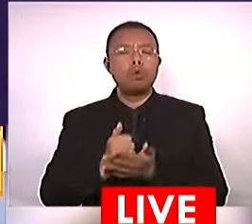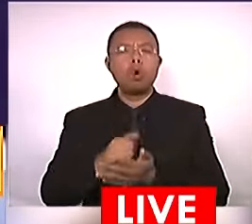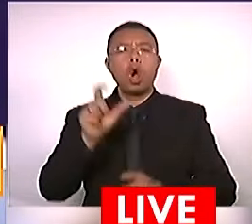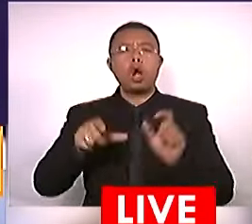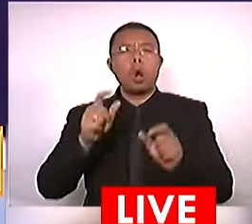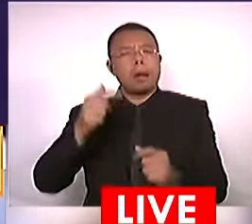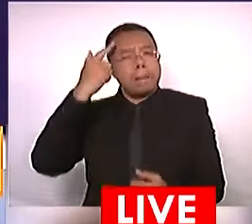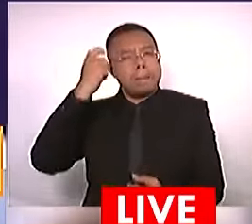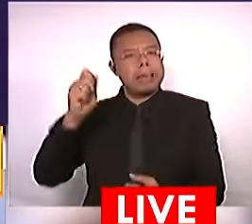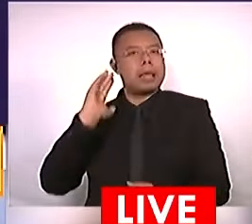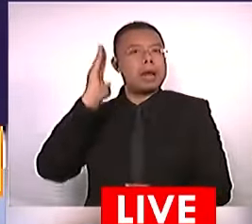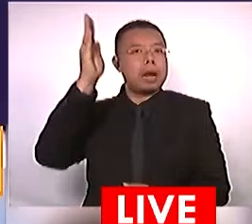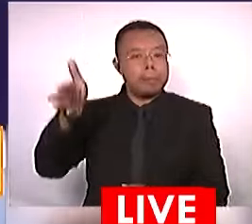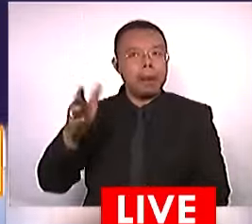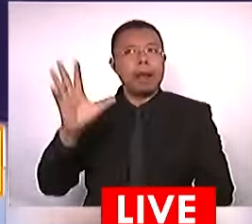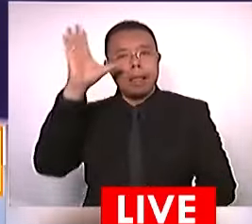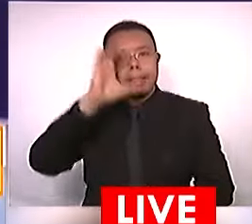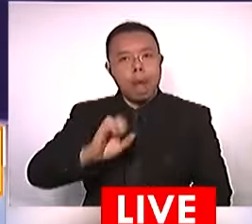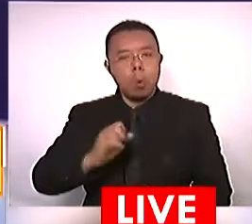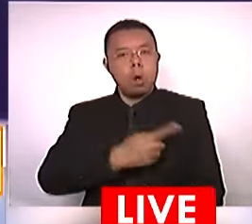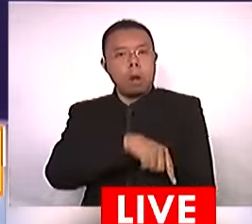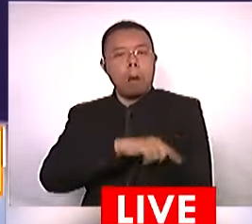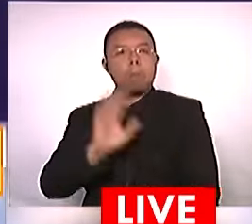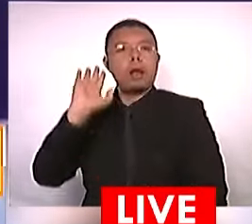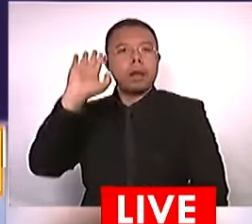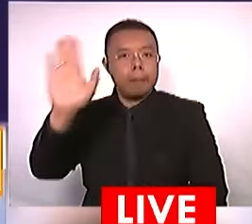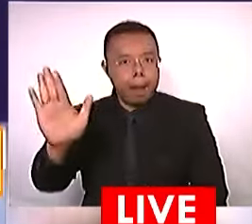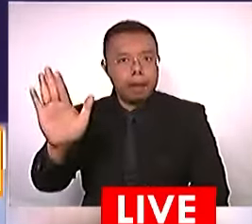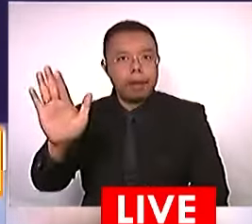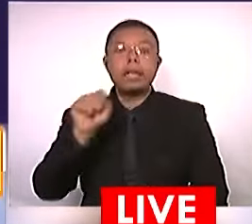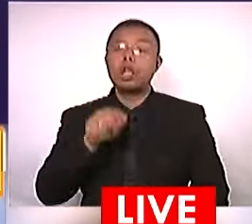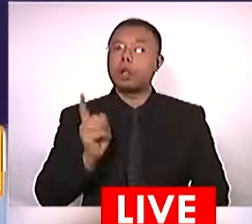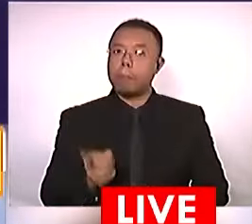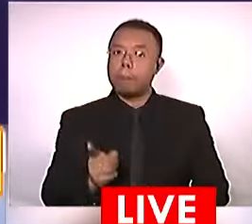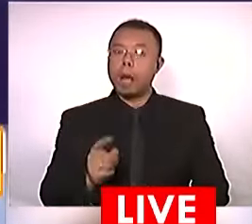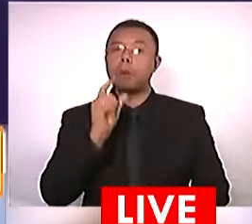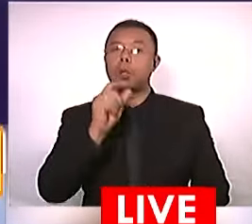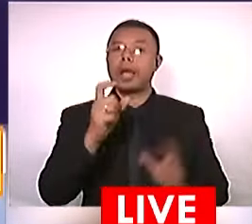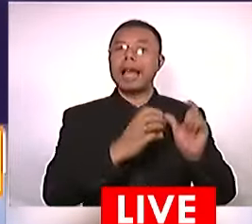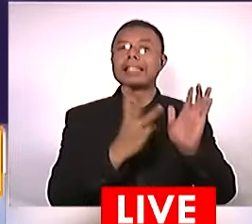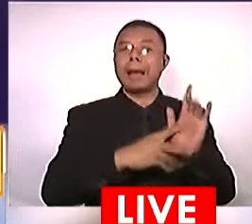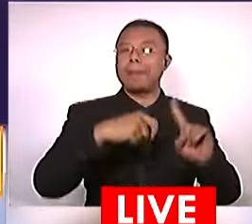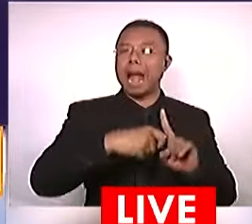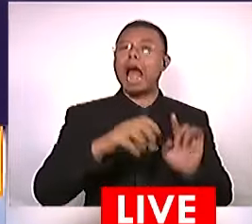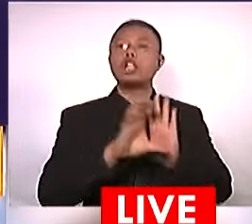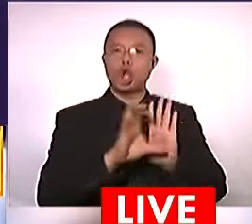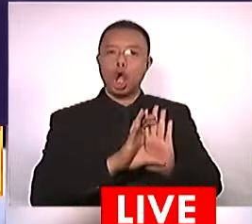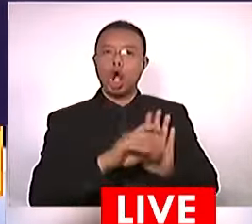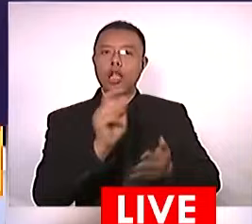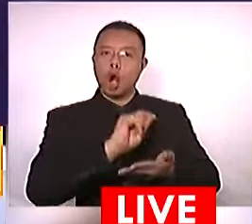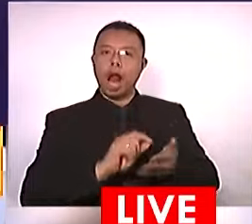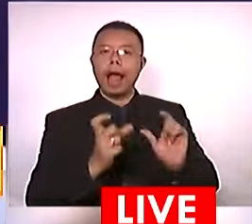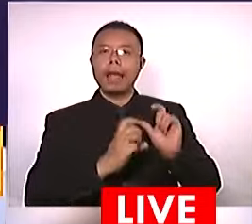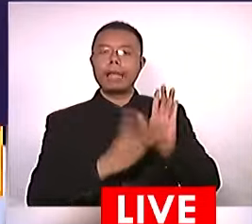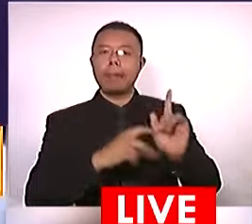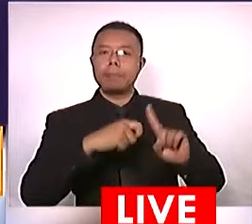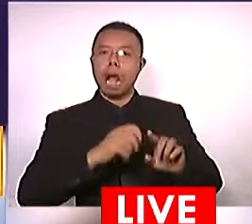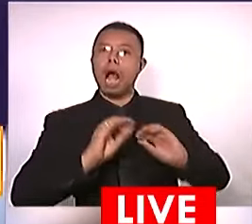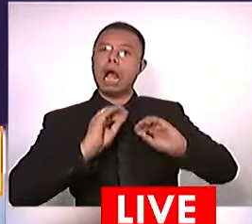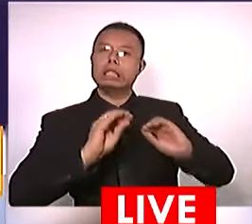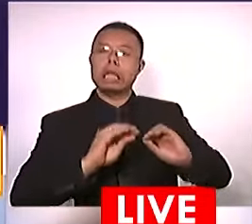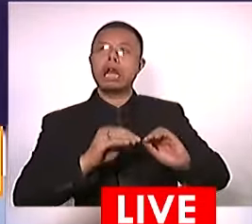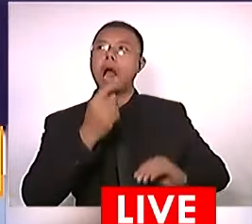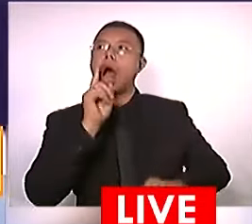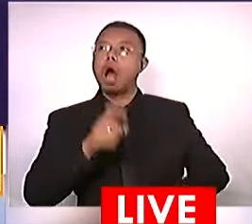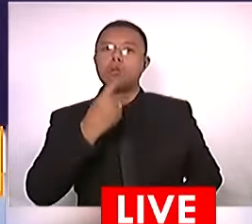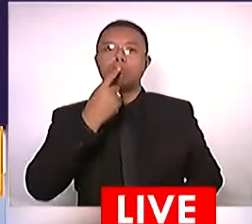Talents yang menguasai future skills untuk untuk itu di tingkat SMK misalnya kita perlu